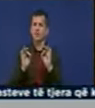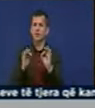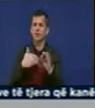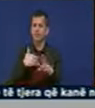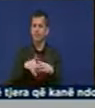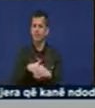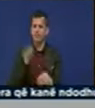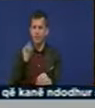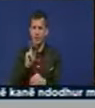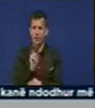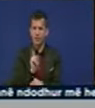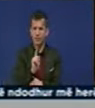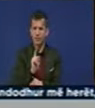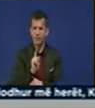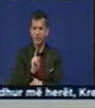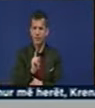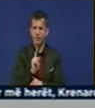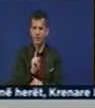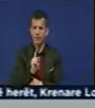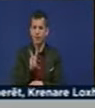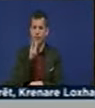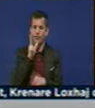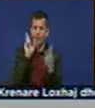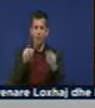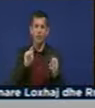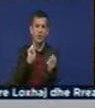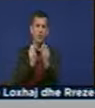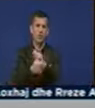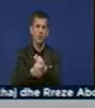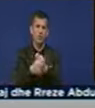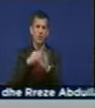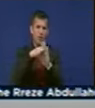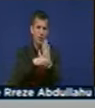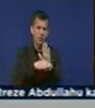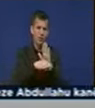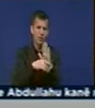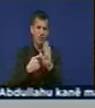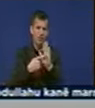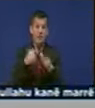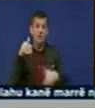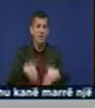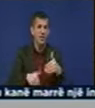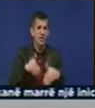tërhiqemi për të miratuar ndryshimet në kodin zgjedhor.